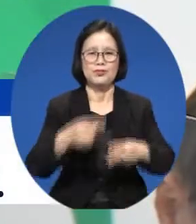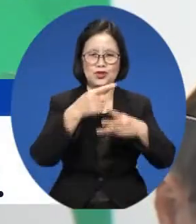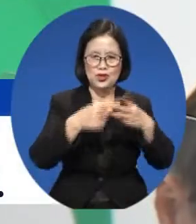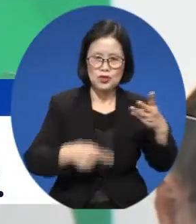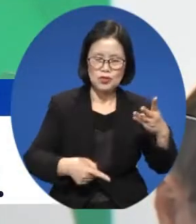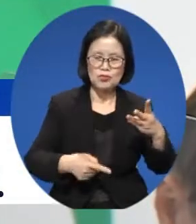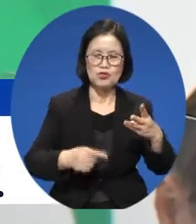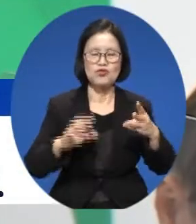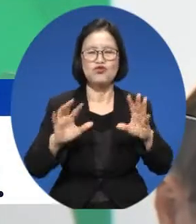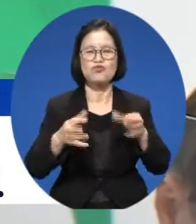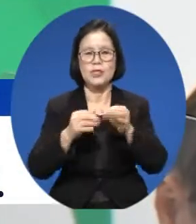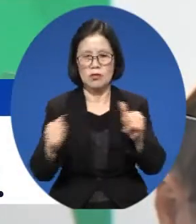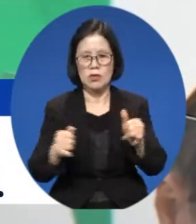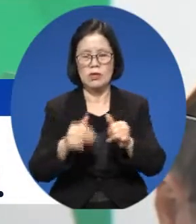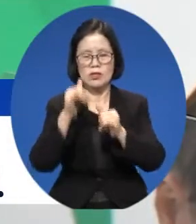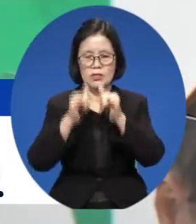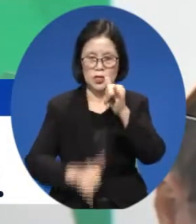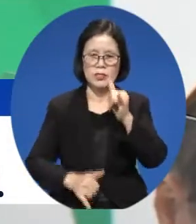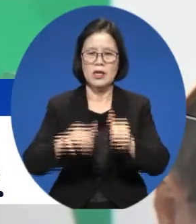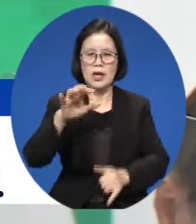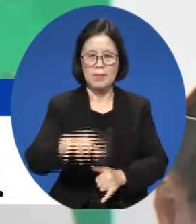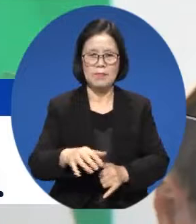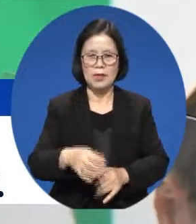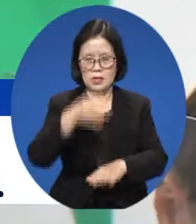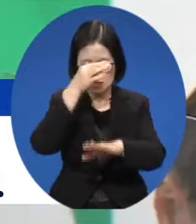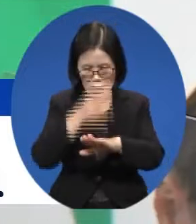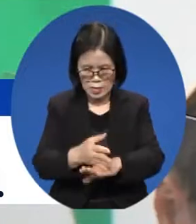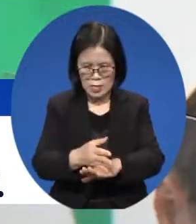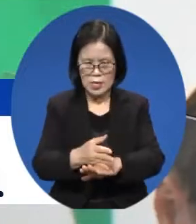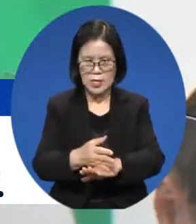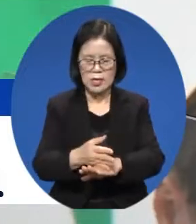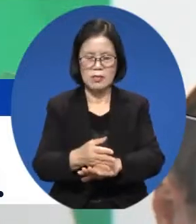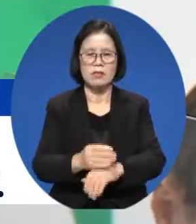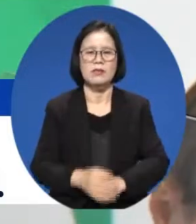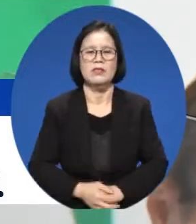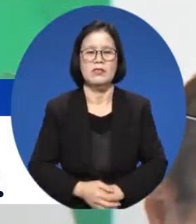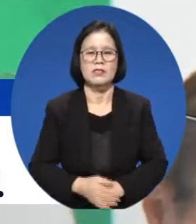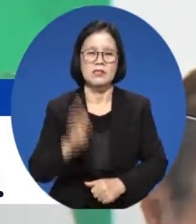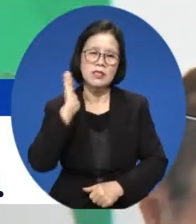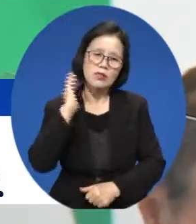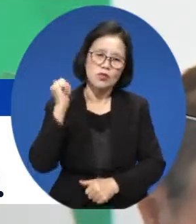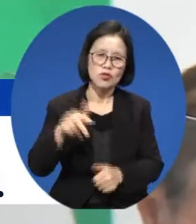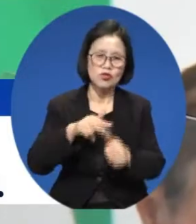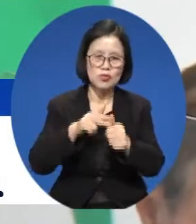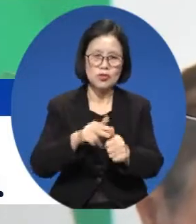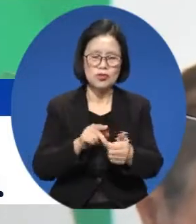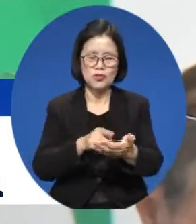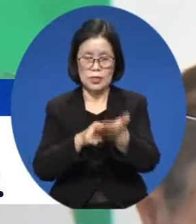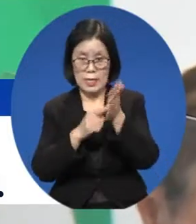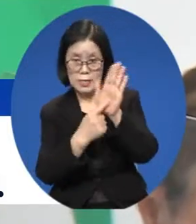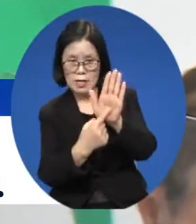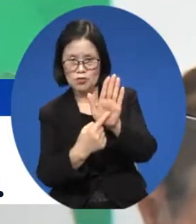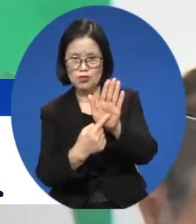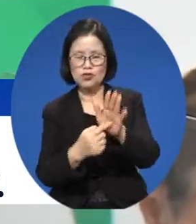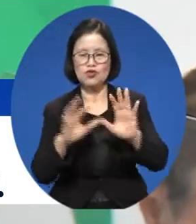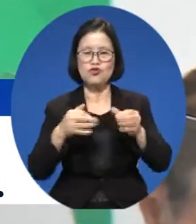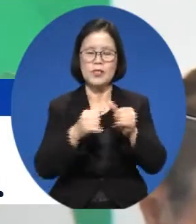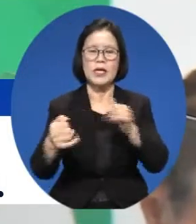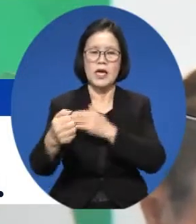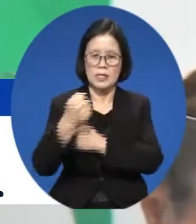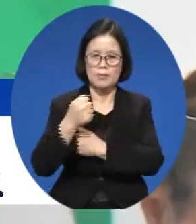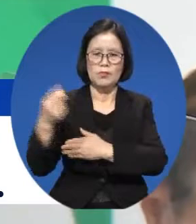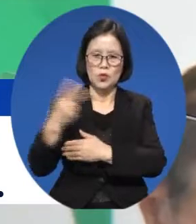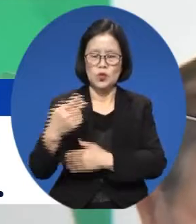후보는 국민과 역사 앞에 사죄해야 합니다. 그를 대통령 후보로 내세운 국민의힘